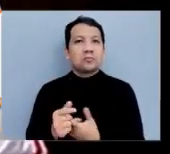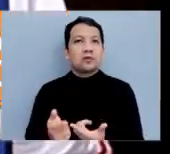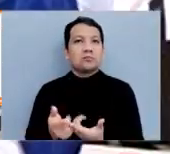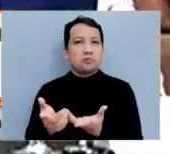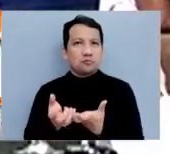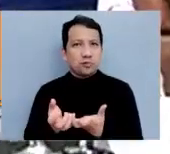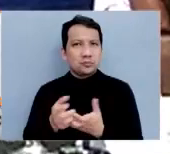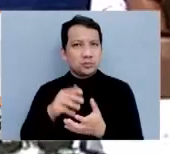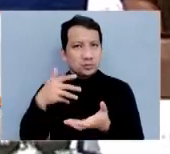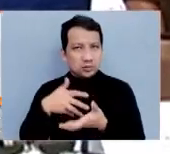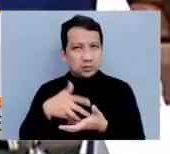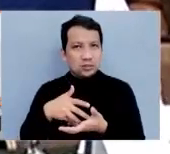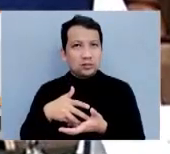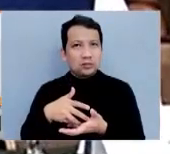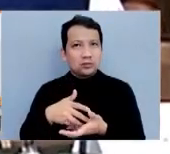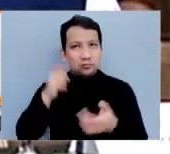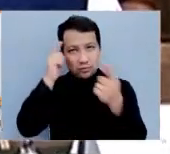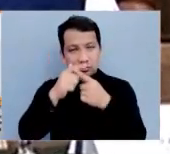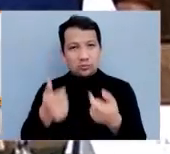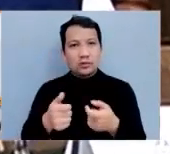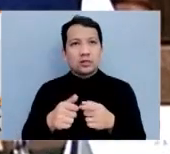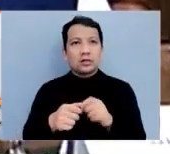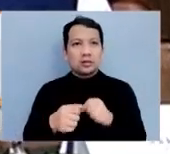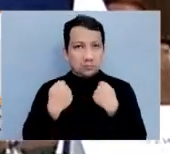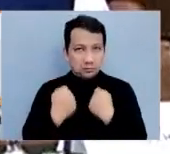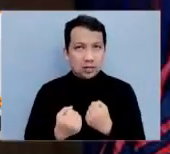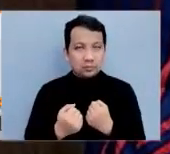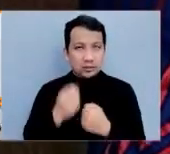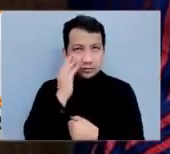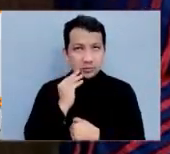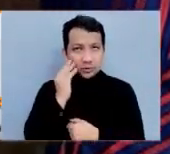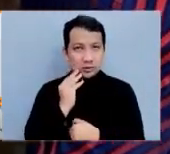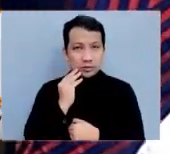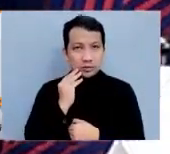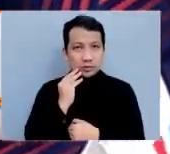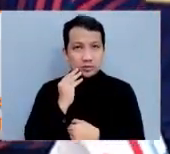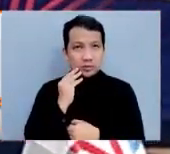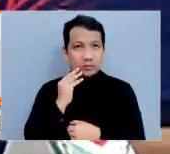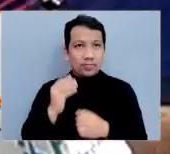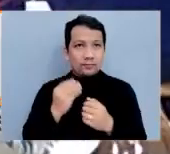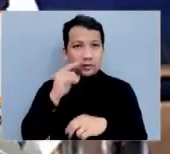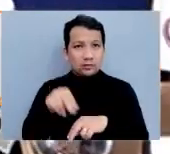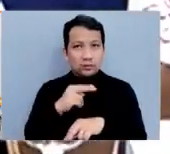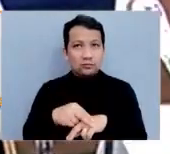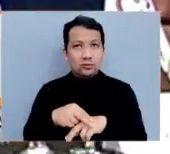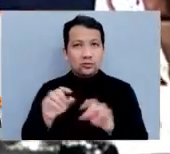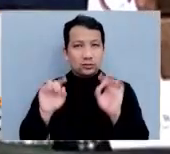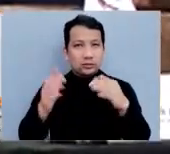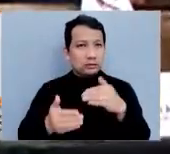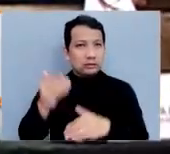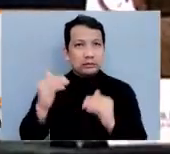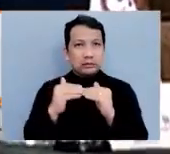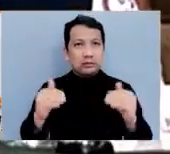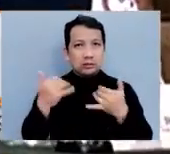pinaka-inaral namin. Goal ng CV League na tuluyang mapalakas ang experience ng mga homegrown talent sa pamamagitan ng high-level games. The